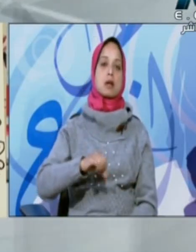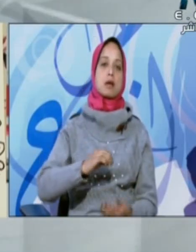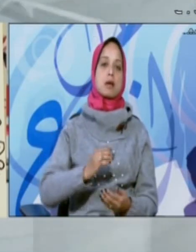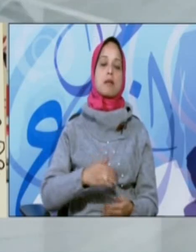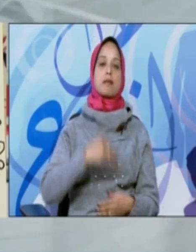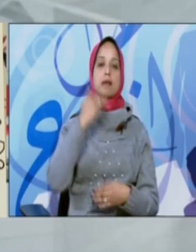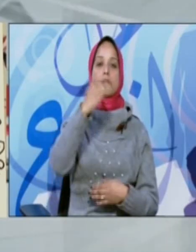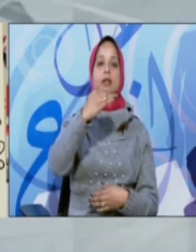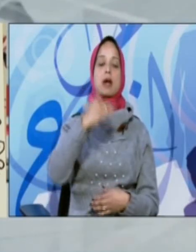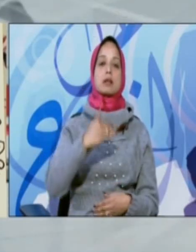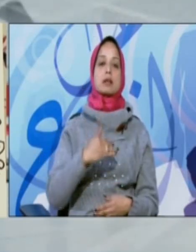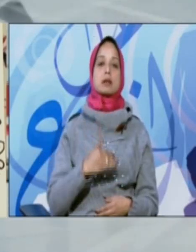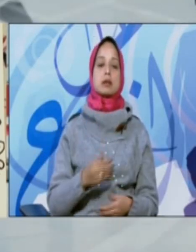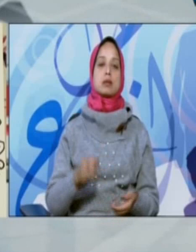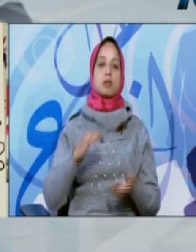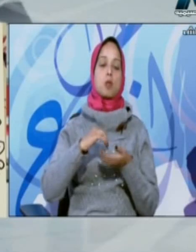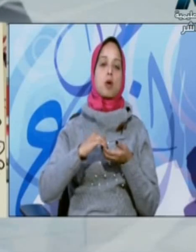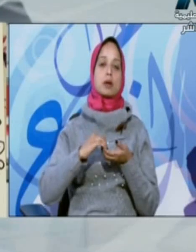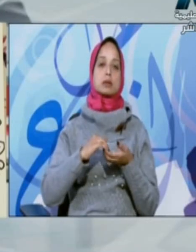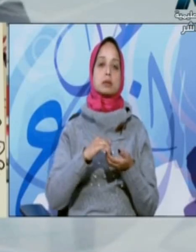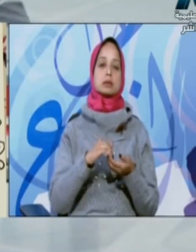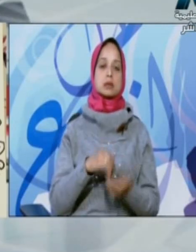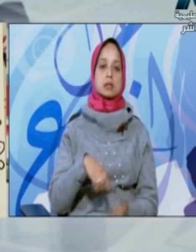تعديل معاهدة